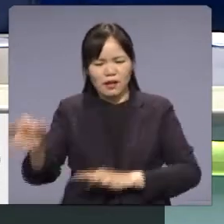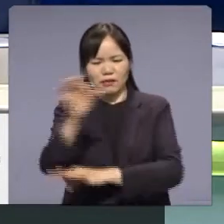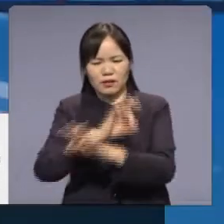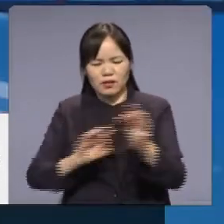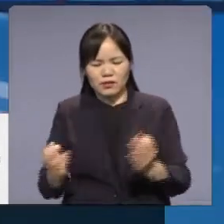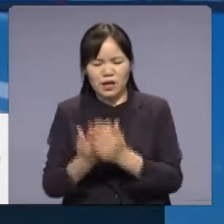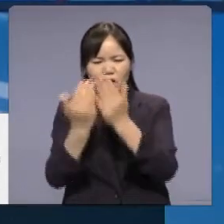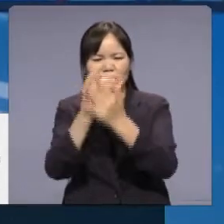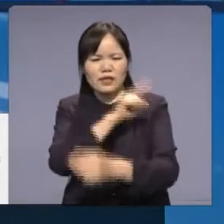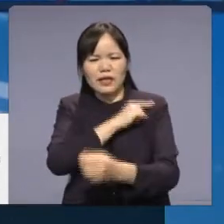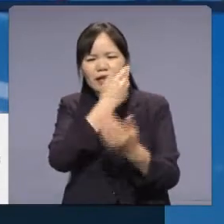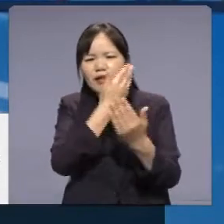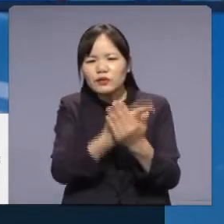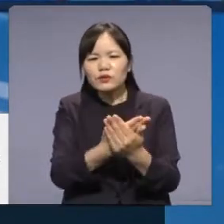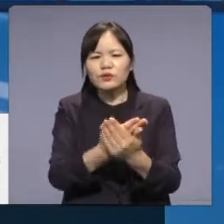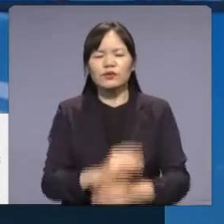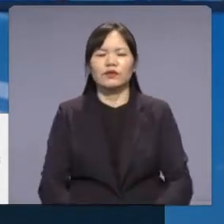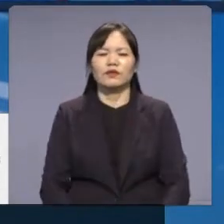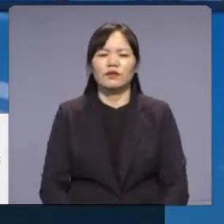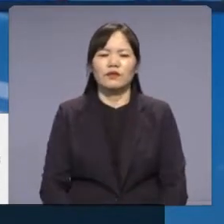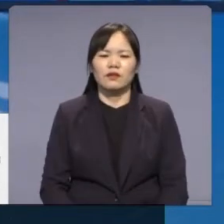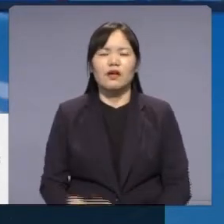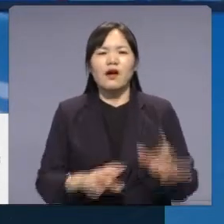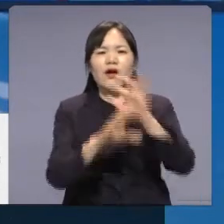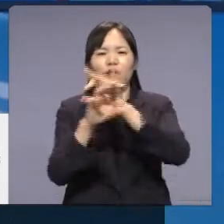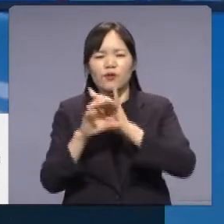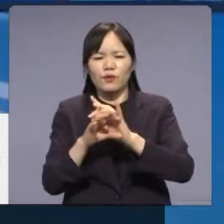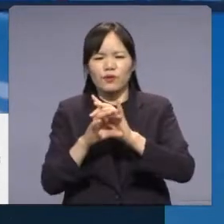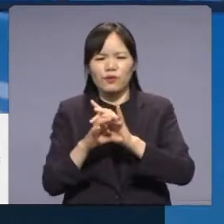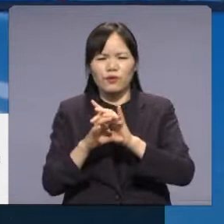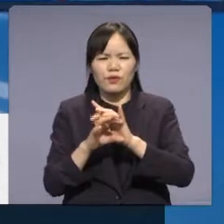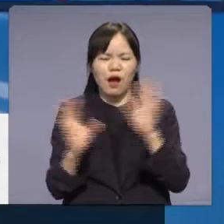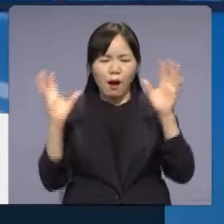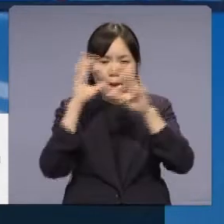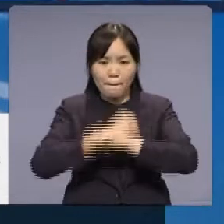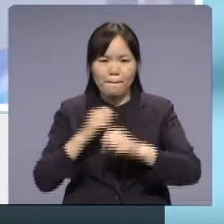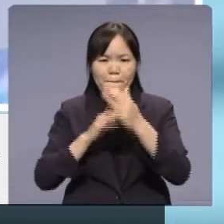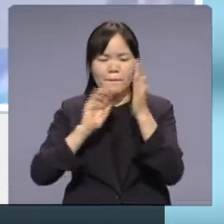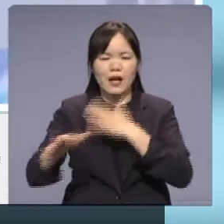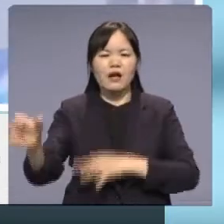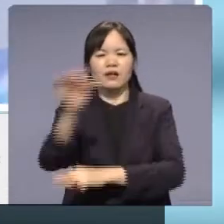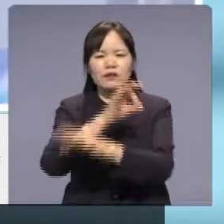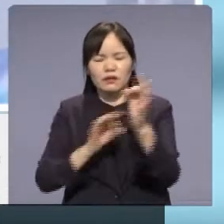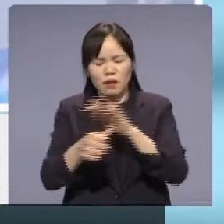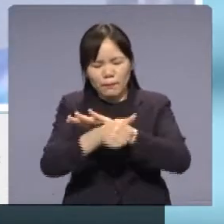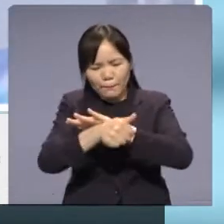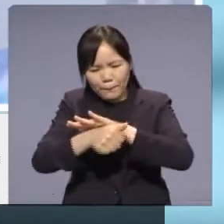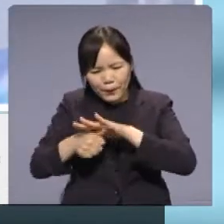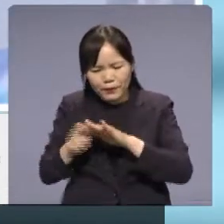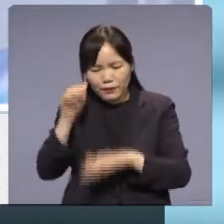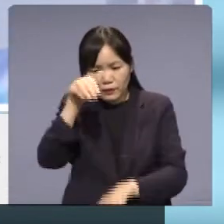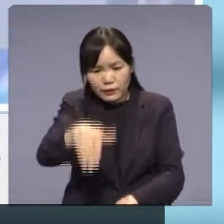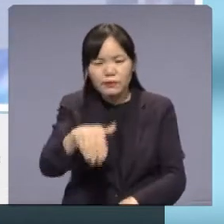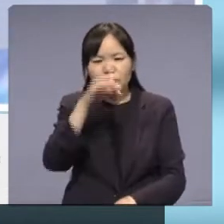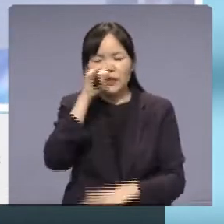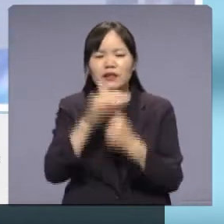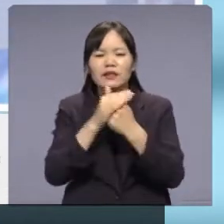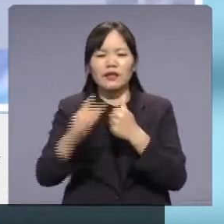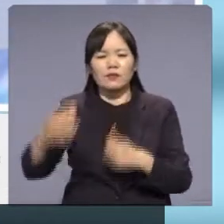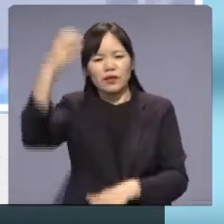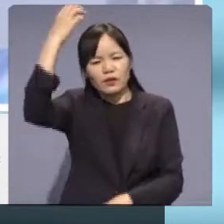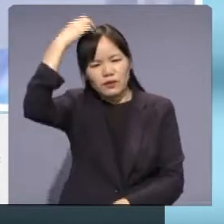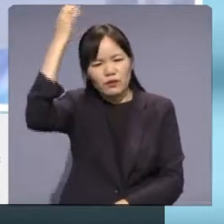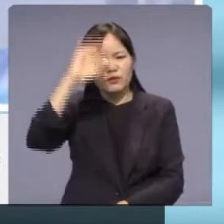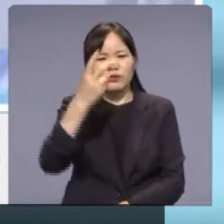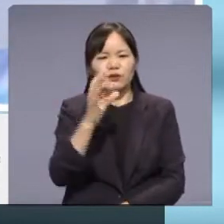가장 중요하잖아요. 특히 이제 우리가 코로나19 팬데믹 이후에 경제적으로 굉장히 위축됐던 부분이어서 그 영종 영임 우유